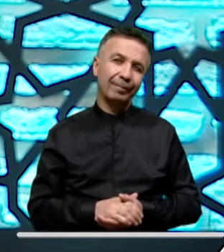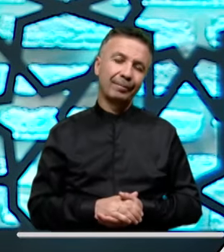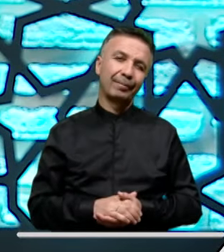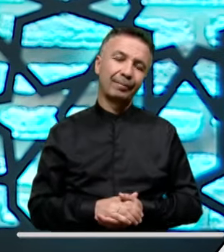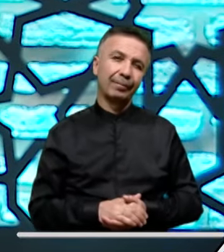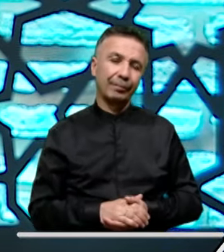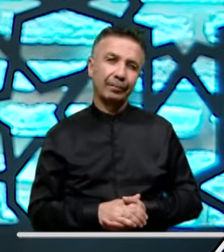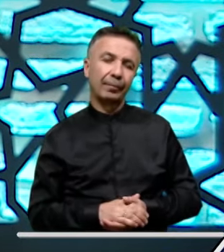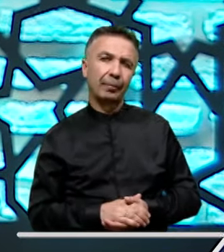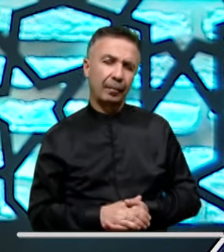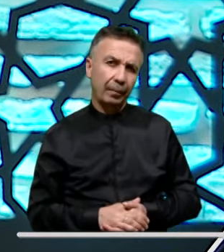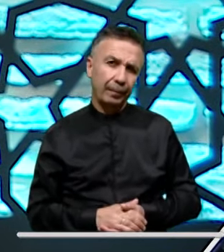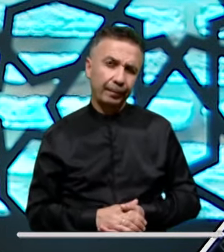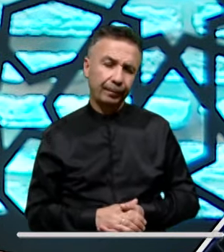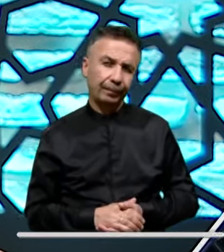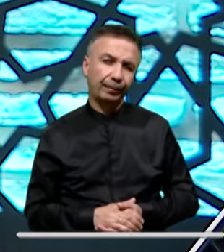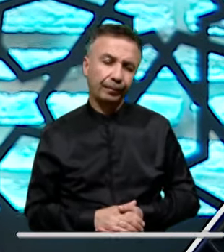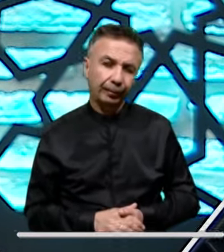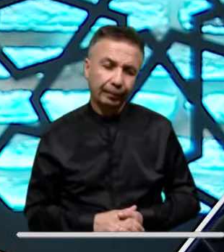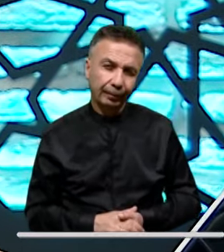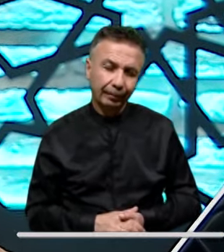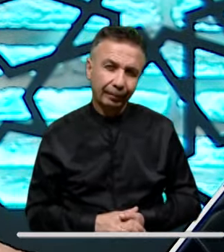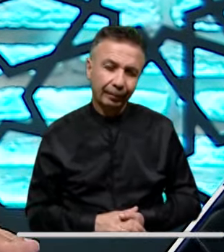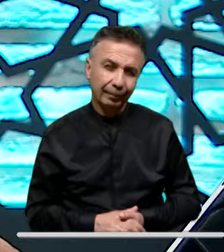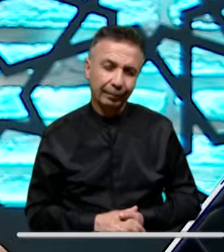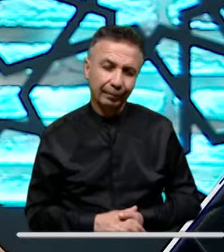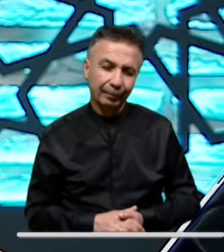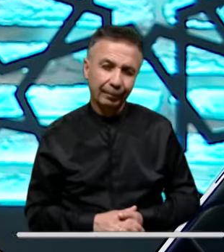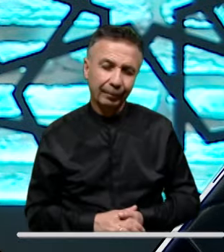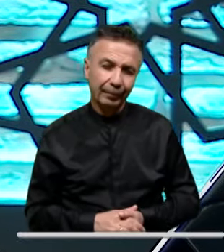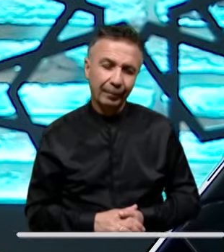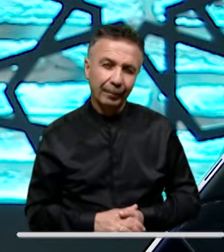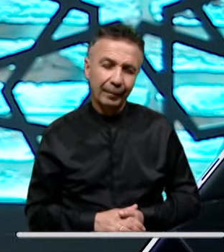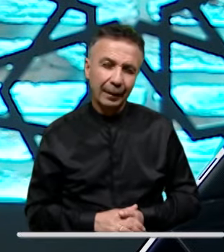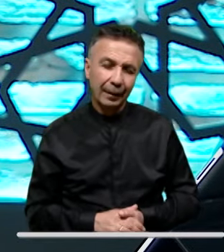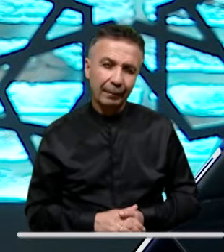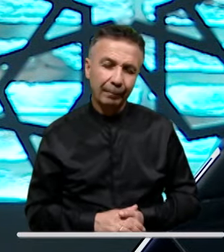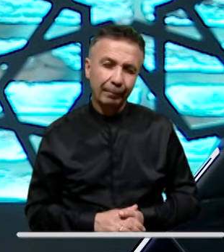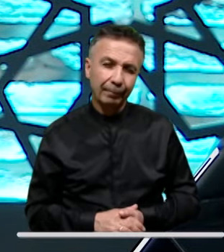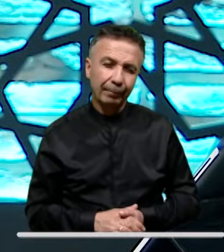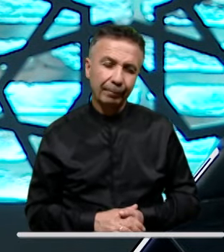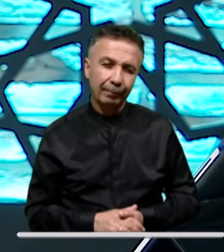selam ediyoruz. Hayırlı akşamlar. Allah'a emanet olun. Yani mübarek topraklarda yaşamak tabii bir şans gibi ama